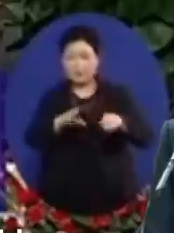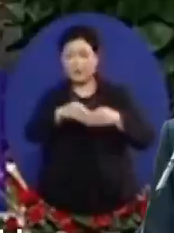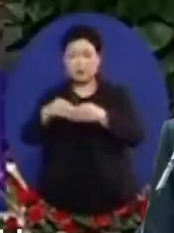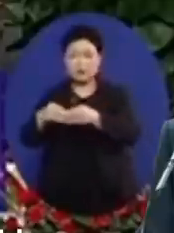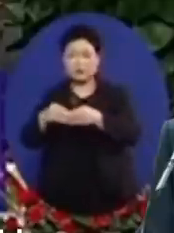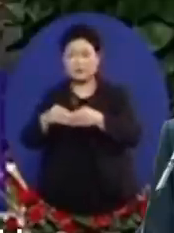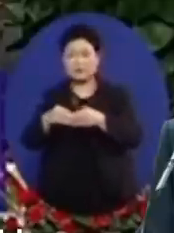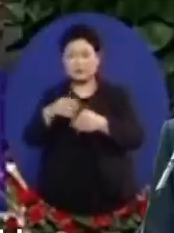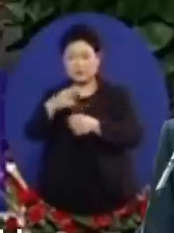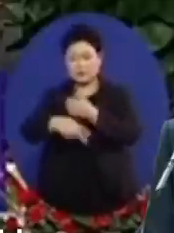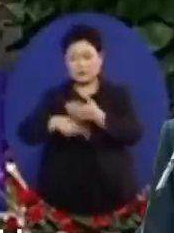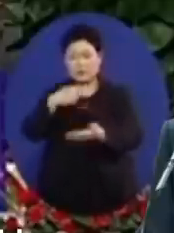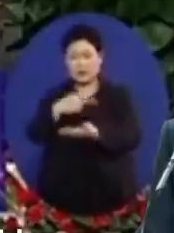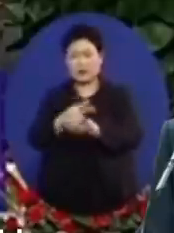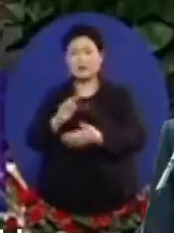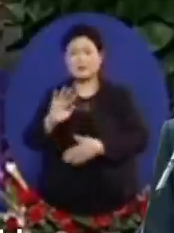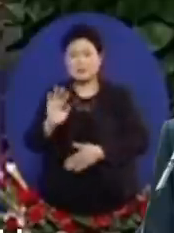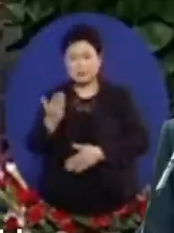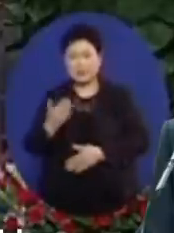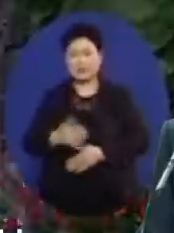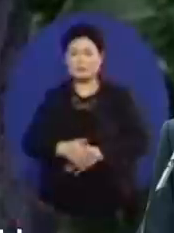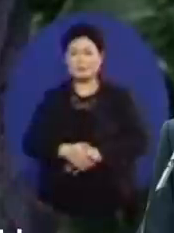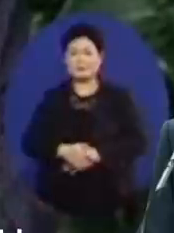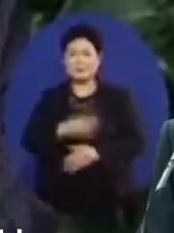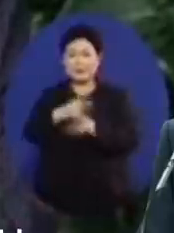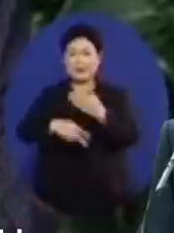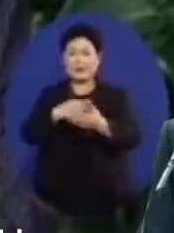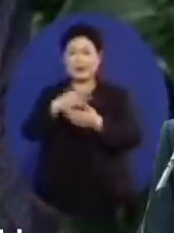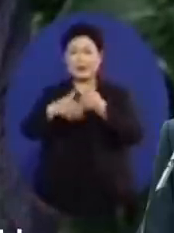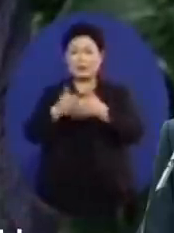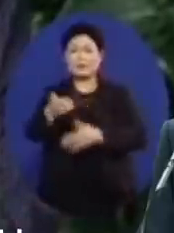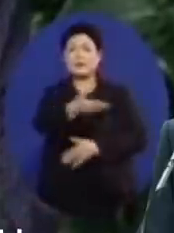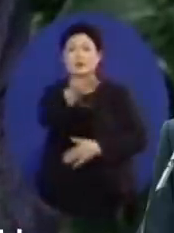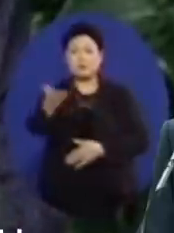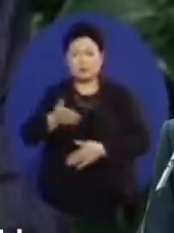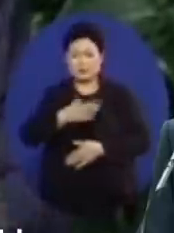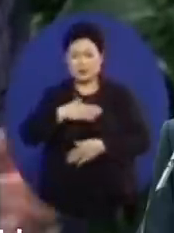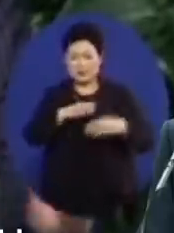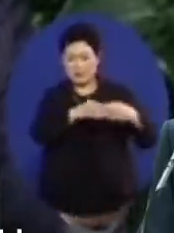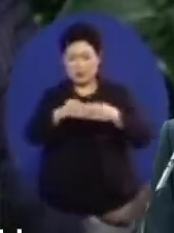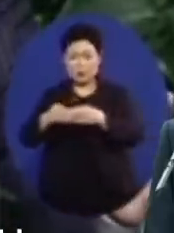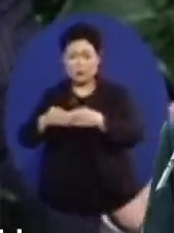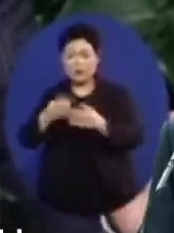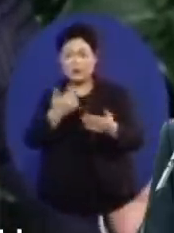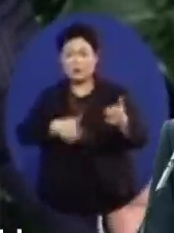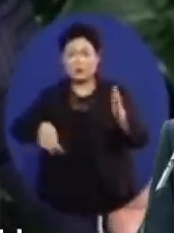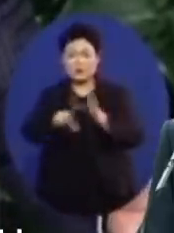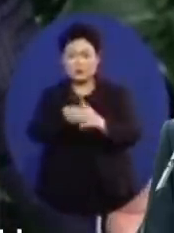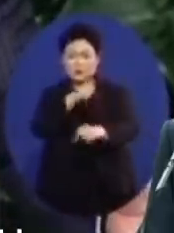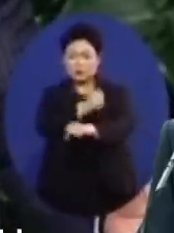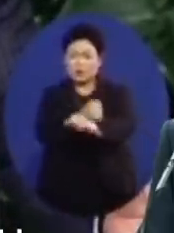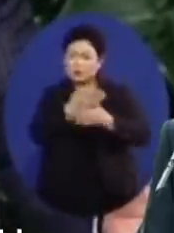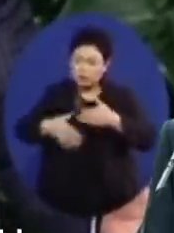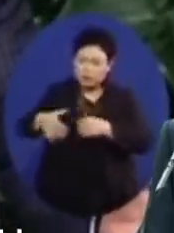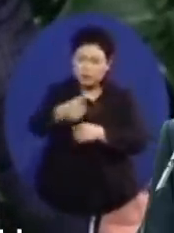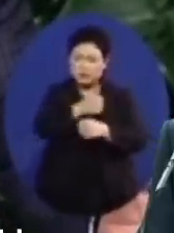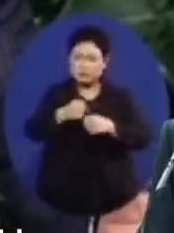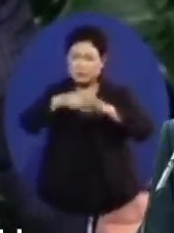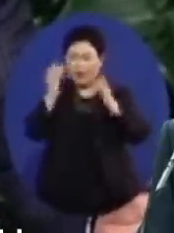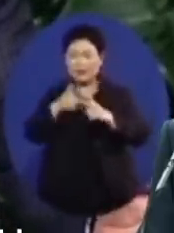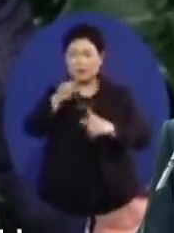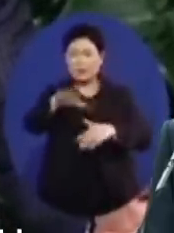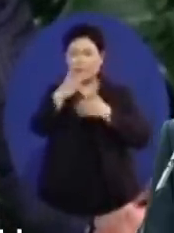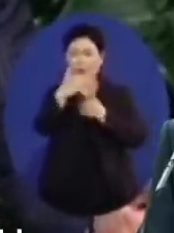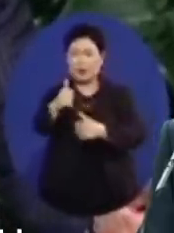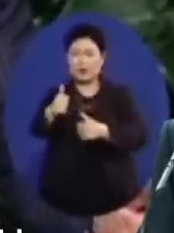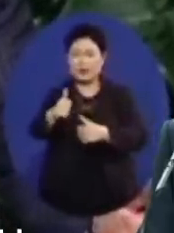이는 야훼시니라. 야훼 하나님이 여러분과 저를 인도하기 위해서 수고하고 무거운 짐진 자들은 다 내게로 오라. 내가